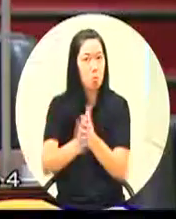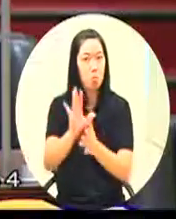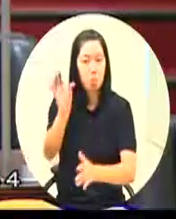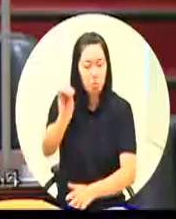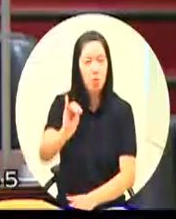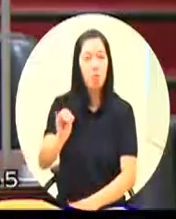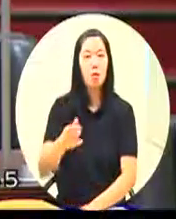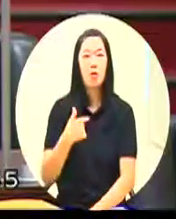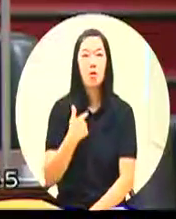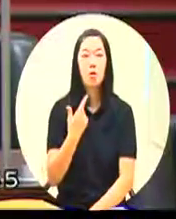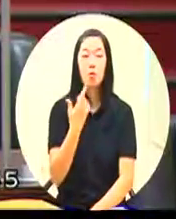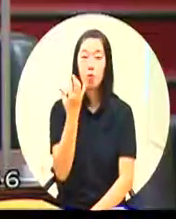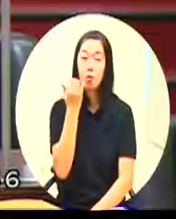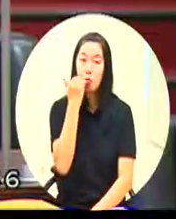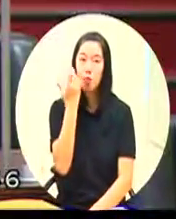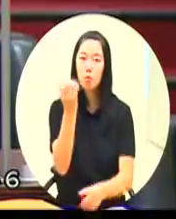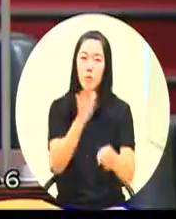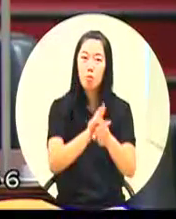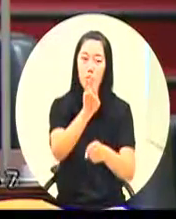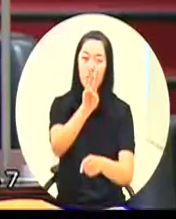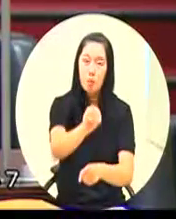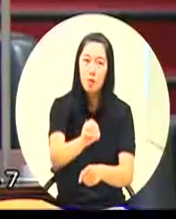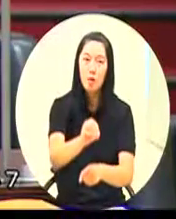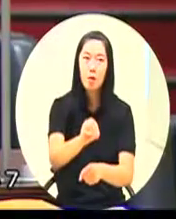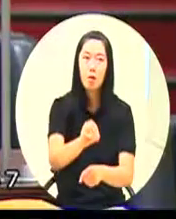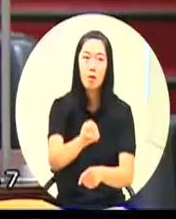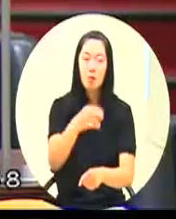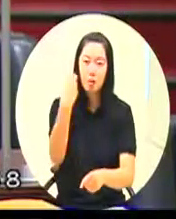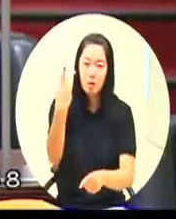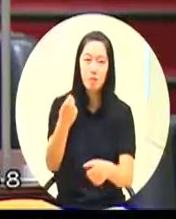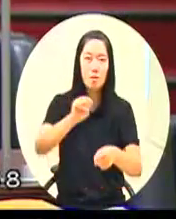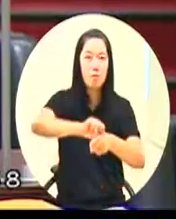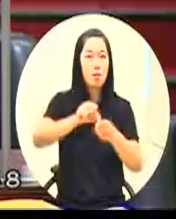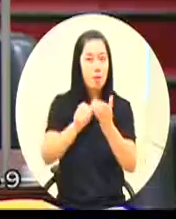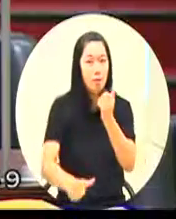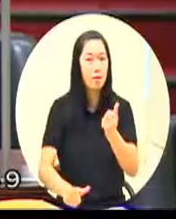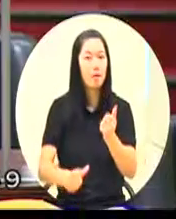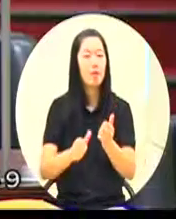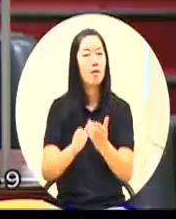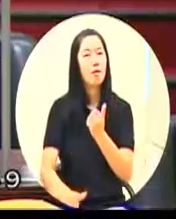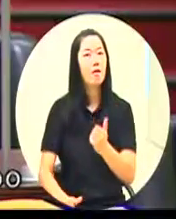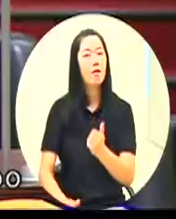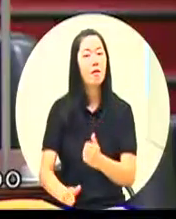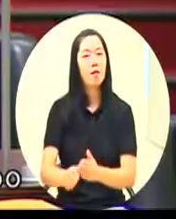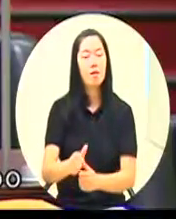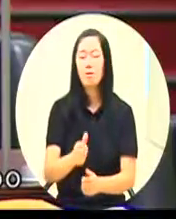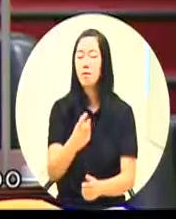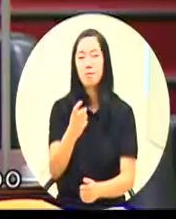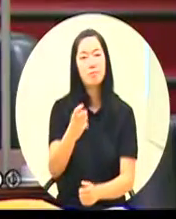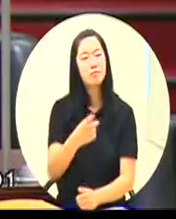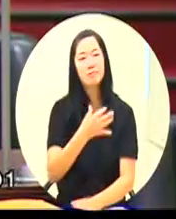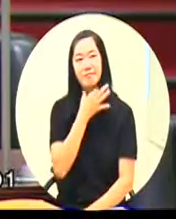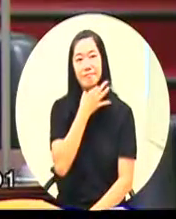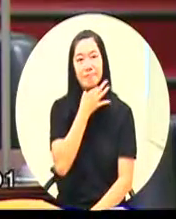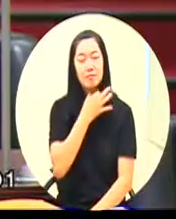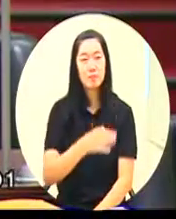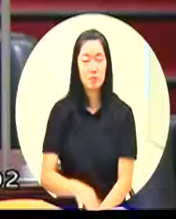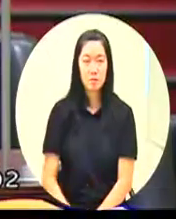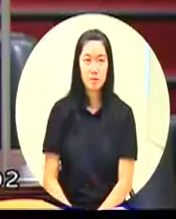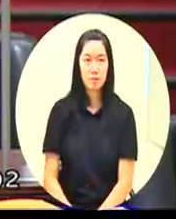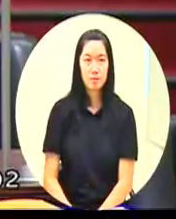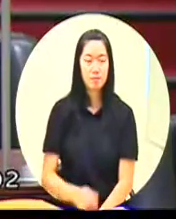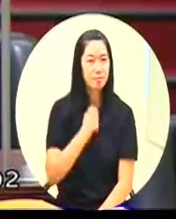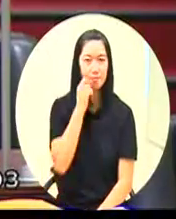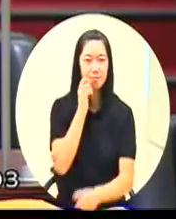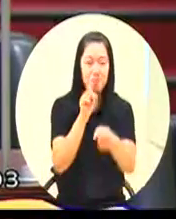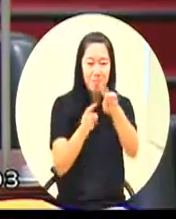助2万块就要她好多生一个小孩，我想以目前的这种情况哈，负担那么重哈，我想可能。很难达成这